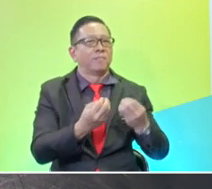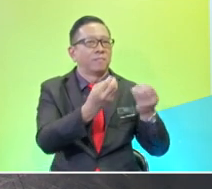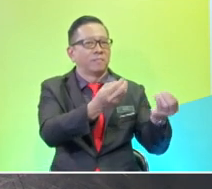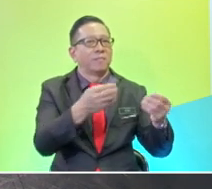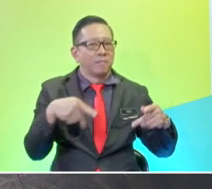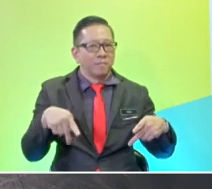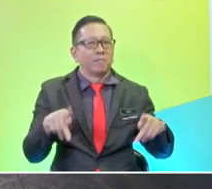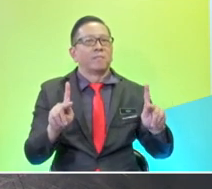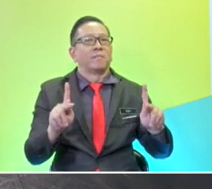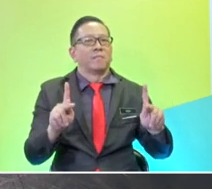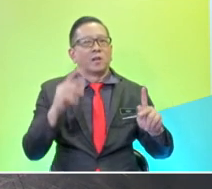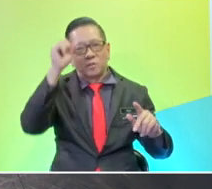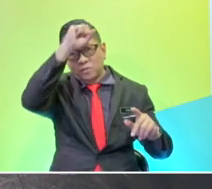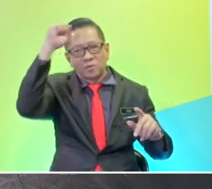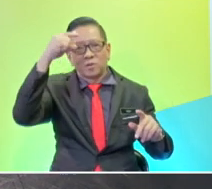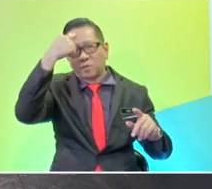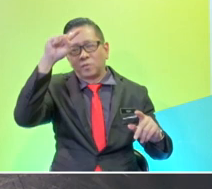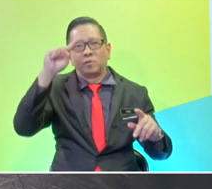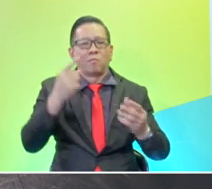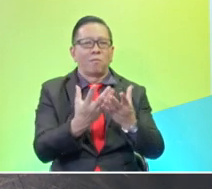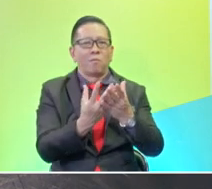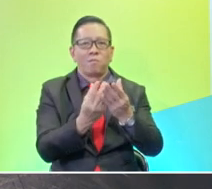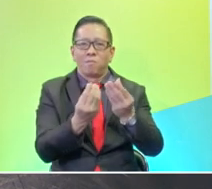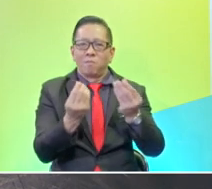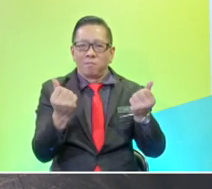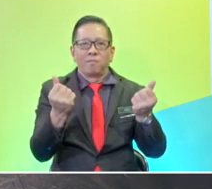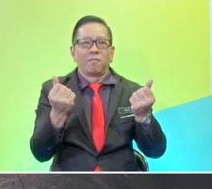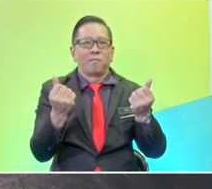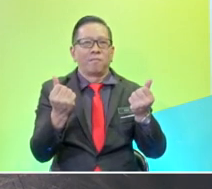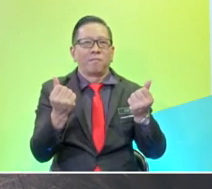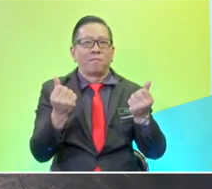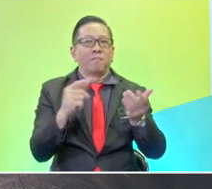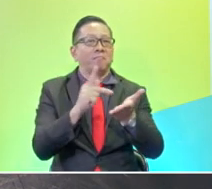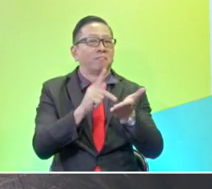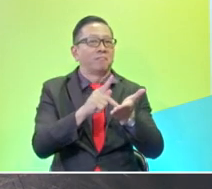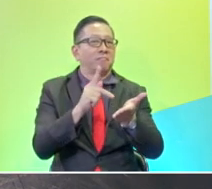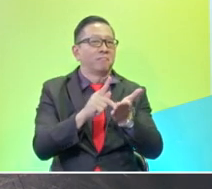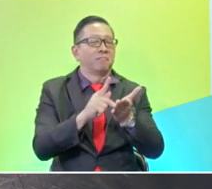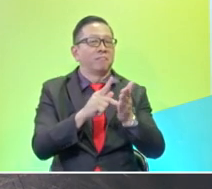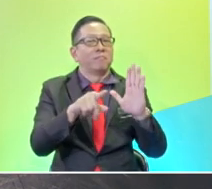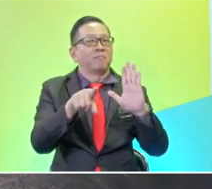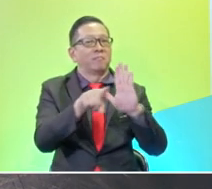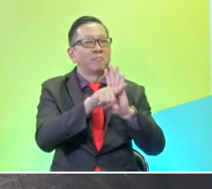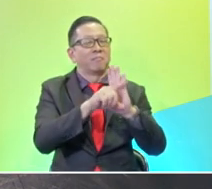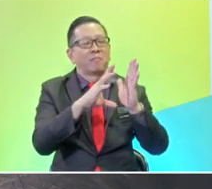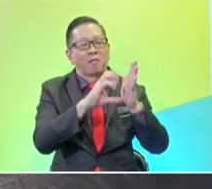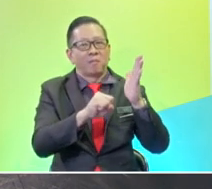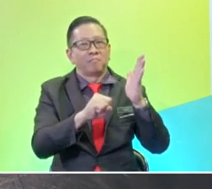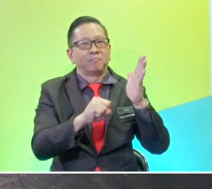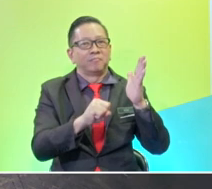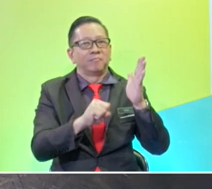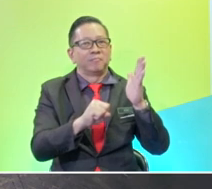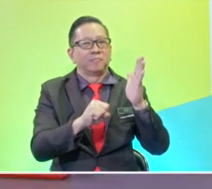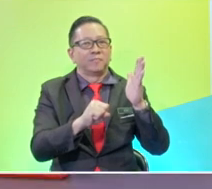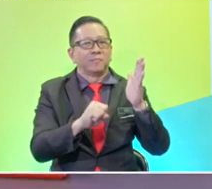kita untuk selesaikan Oh masalah operasi tolak gitu pada hari ini jadi kita Tengoklah bunga